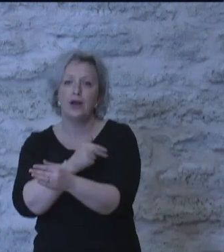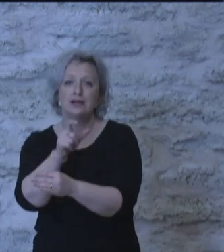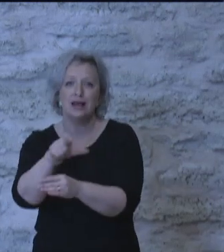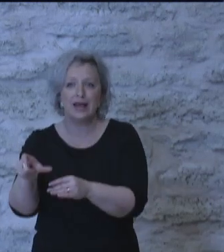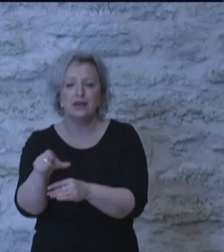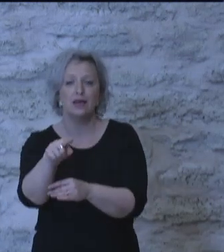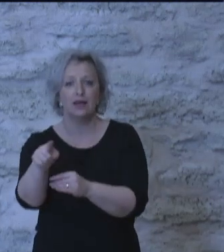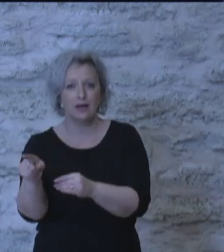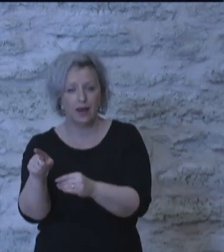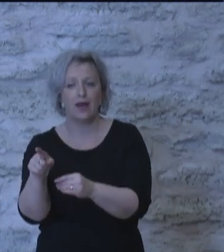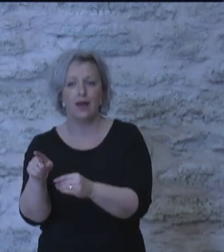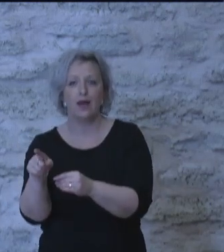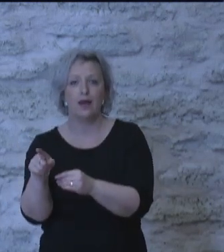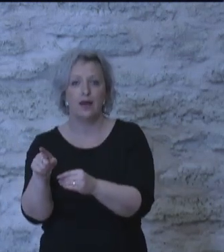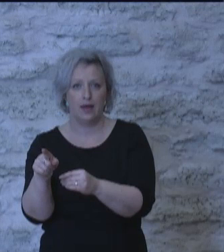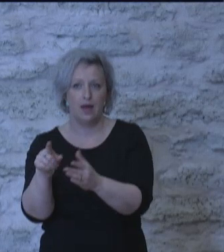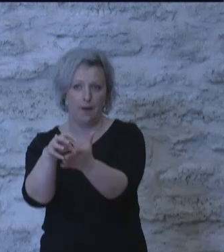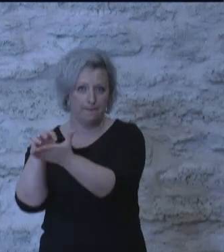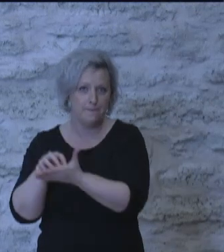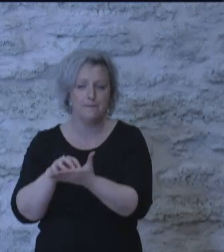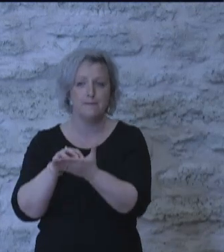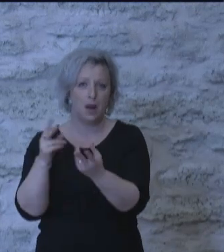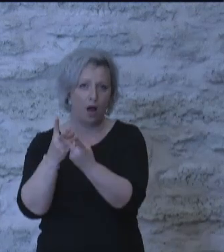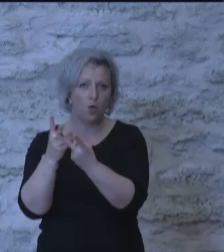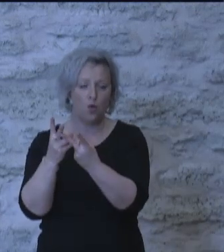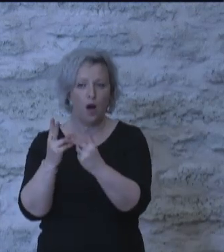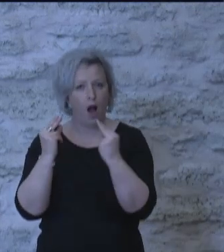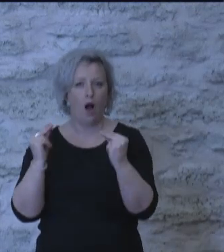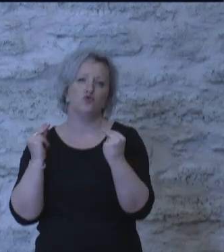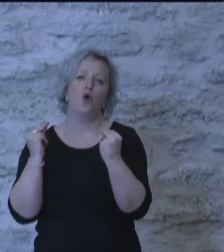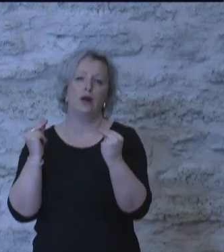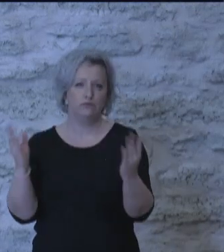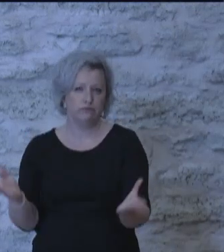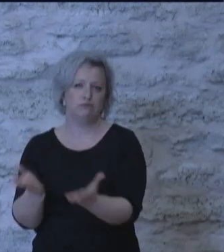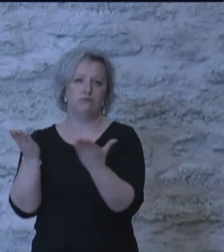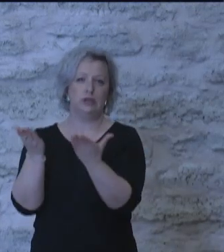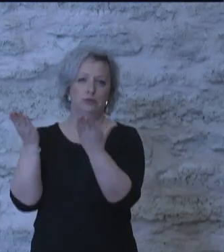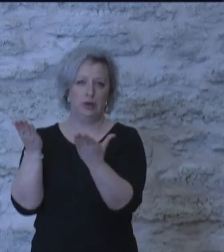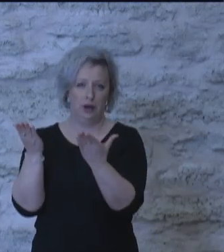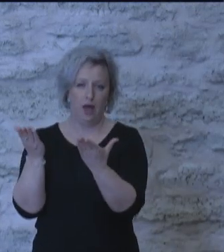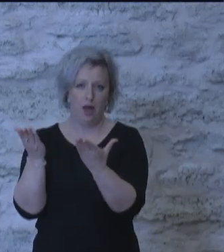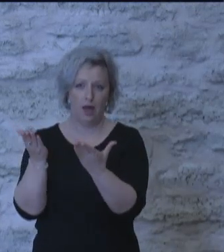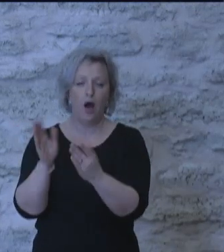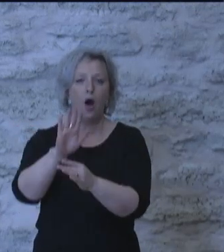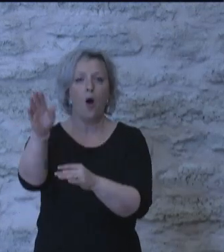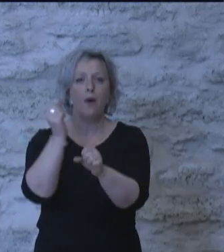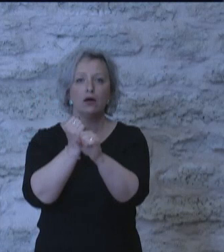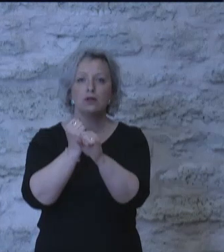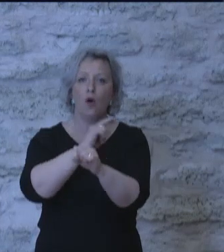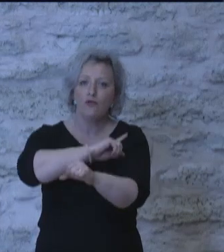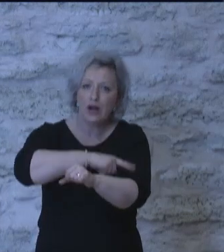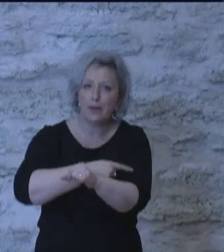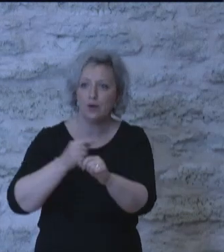institutsiooni autoriteedi tõstmine ja nende teovõimekuse